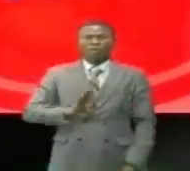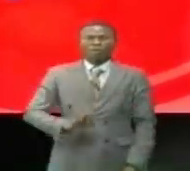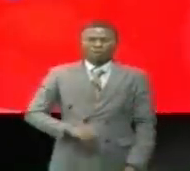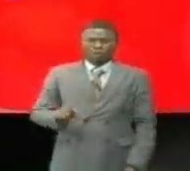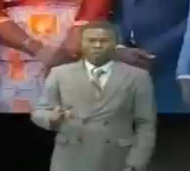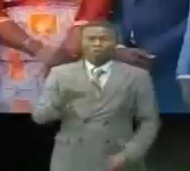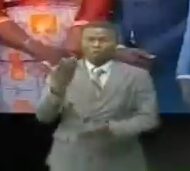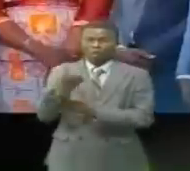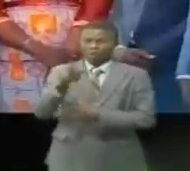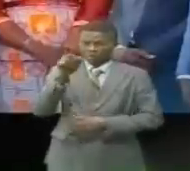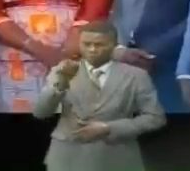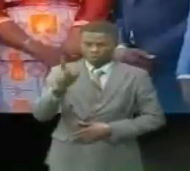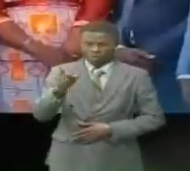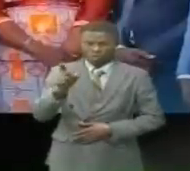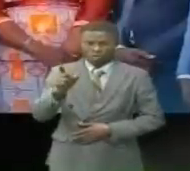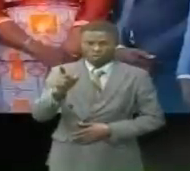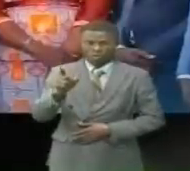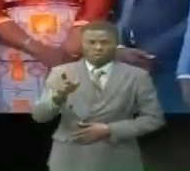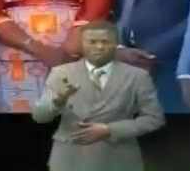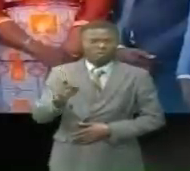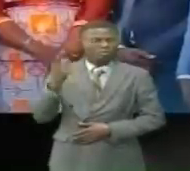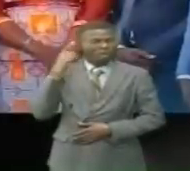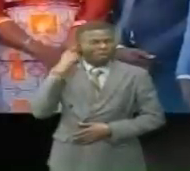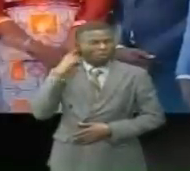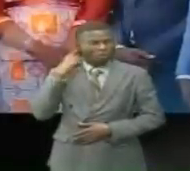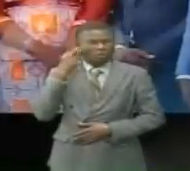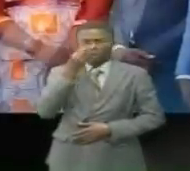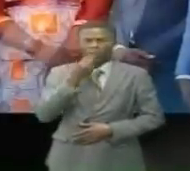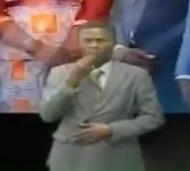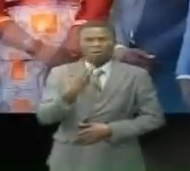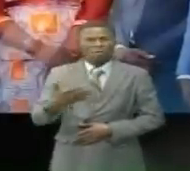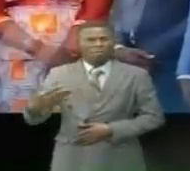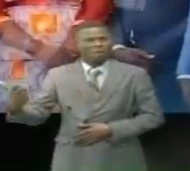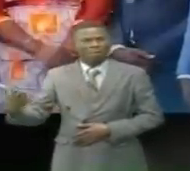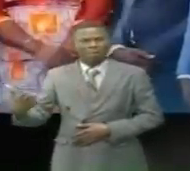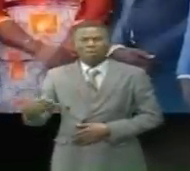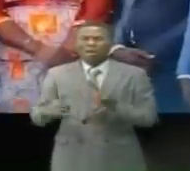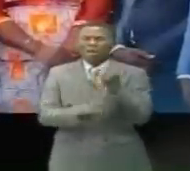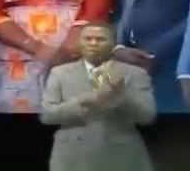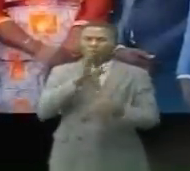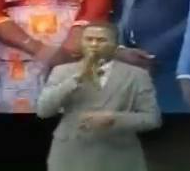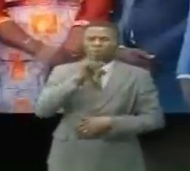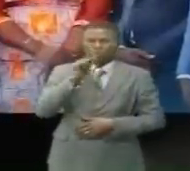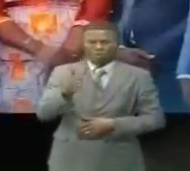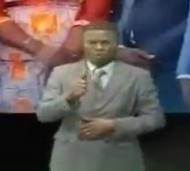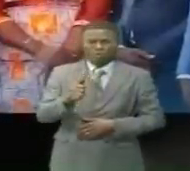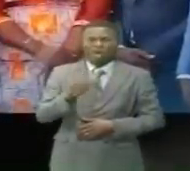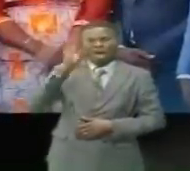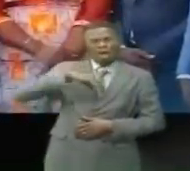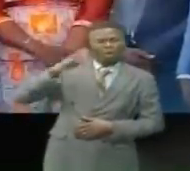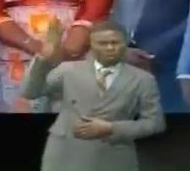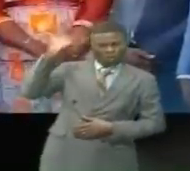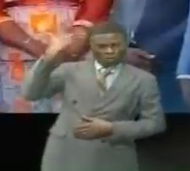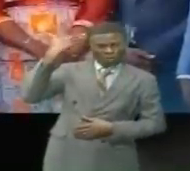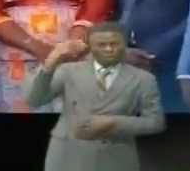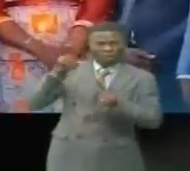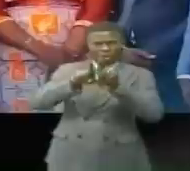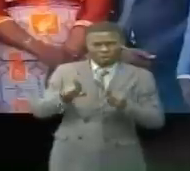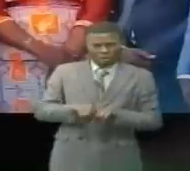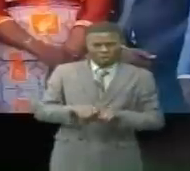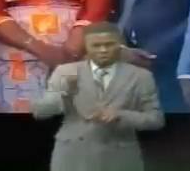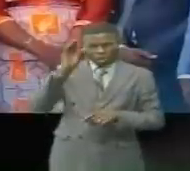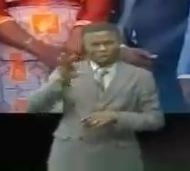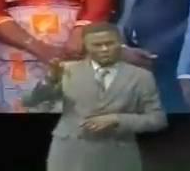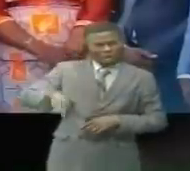Tshisekedi Tshilombo, de ne pas prêter oreille aux discours de flatteurs qui ont longtemps échoué et n'ont pour intention que de